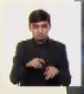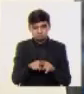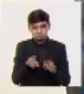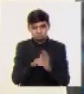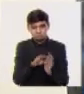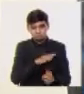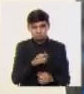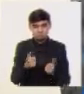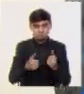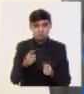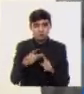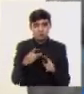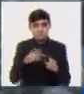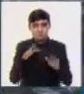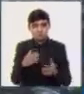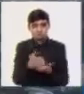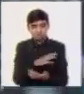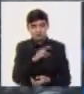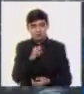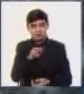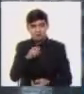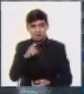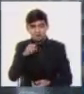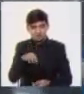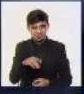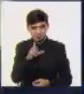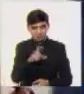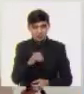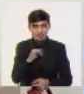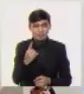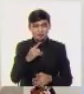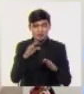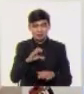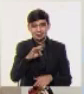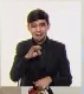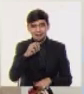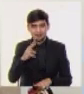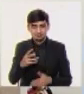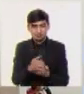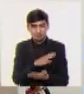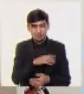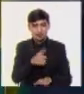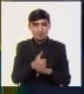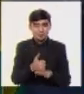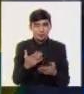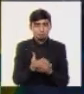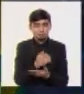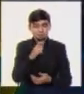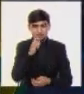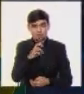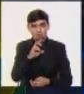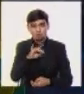толы бәйгеде 2-ші орынды Қанағат Әбілқайыр иеленсе, 1-ші орын Серік Әбікенге бұйырды. Ал бас жүлде иегері